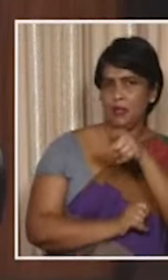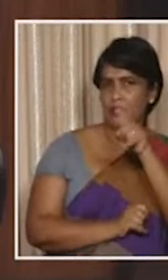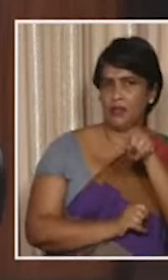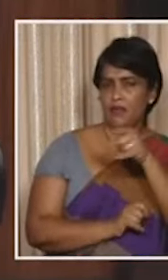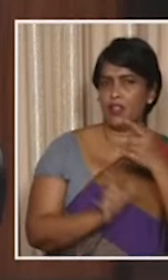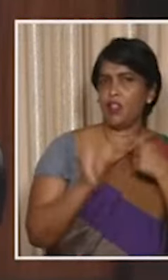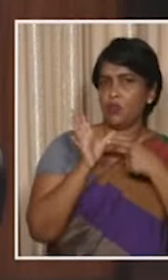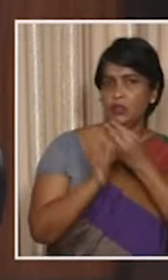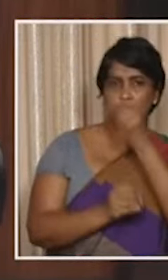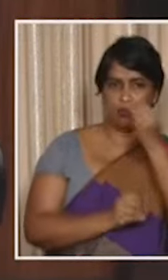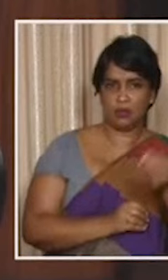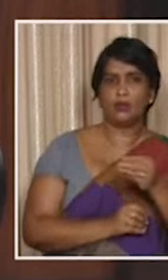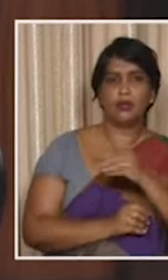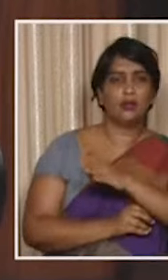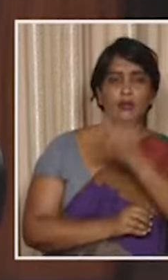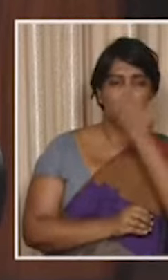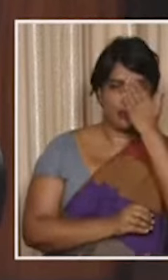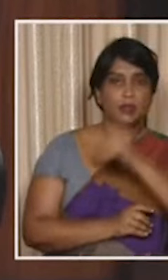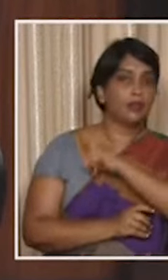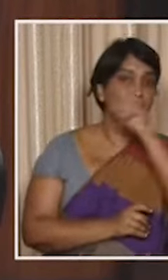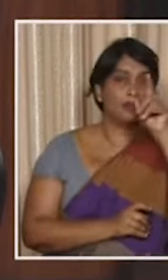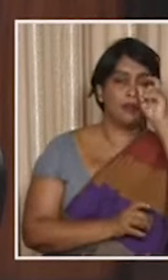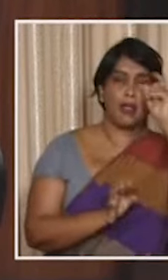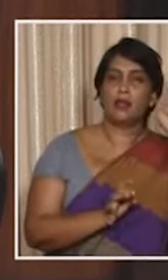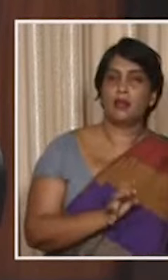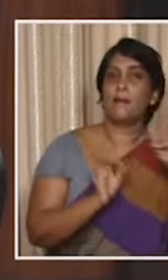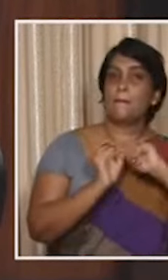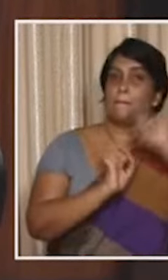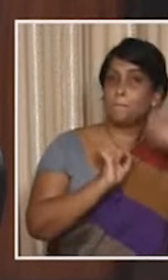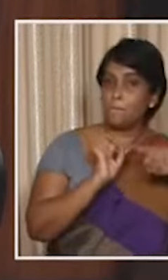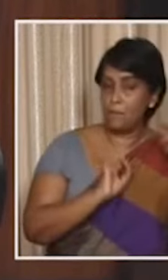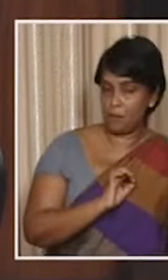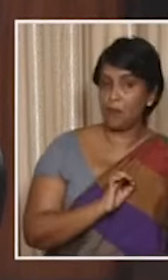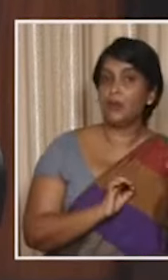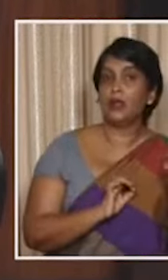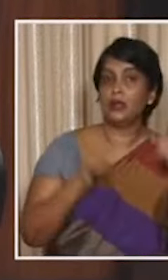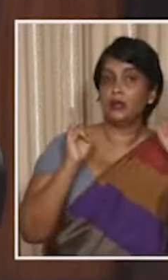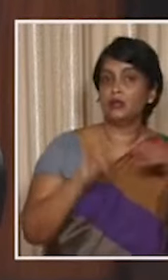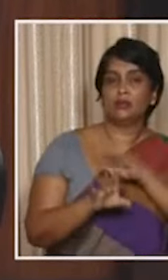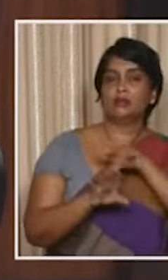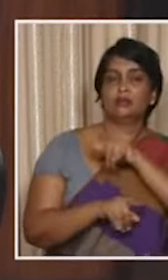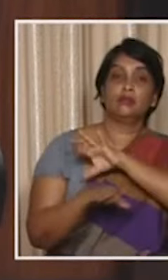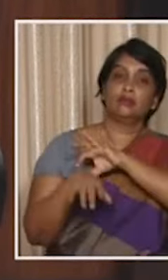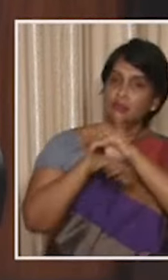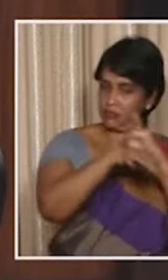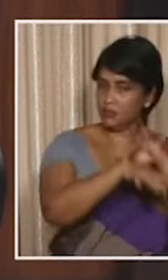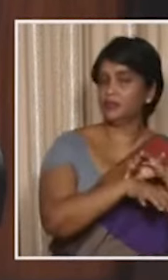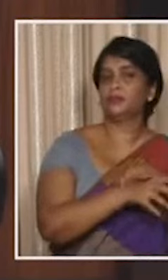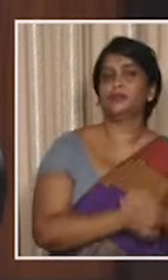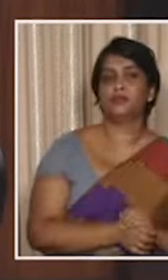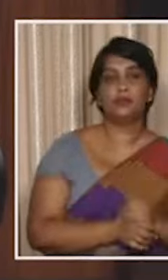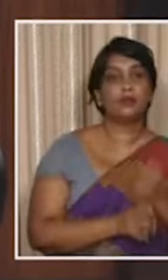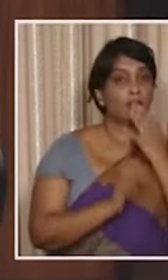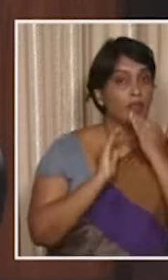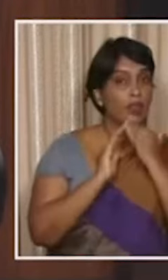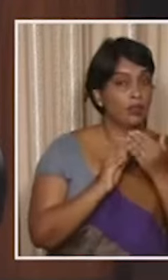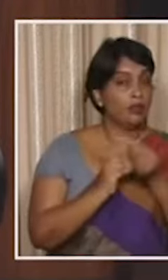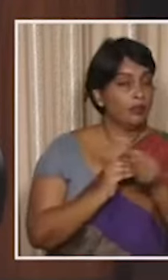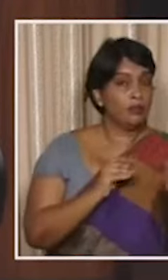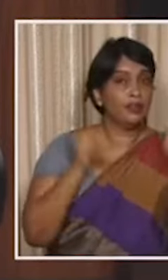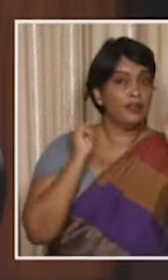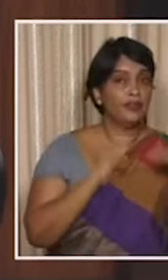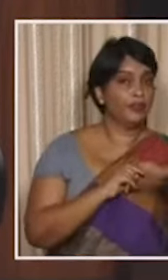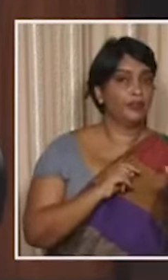நீங்கள் வாருங்கள், நாங்கள் மட்டக்களப்பிலே குருக்கள் மடம் அந்த மைதானத்தை போய் பார்க்கலாம். பாடசாலைக்கு சொந்தமான காணி அந்த